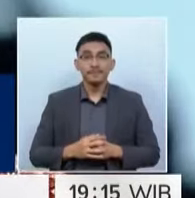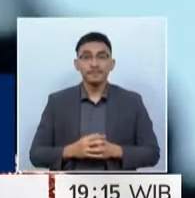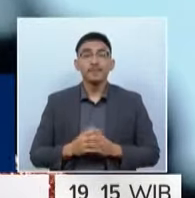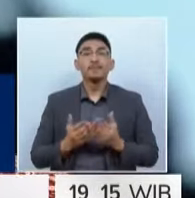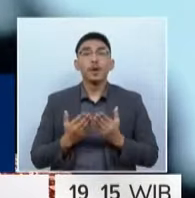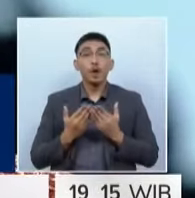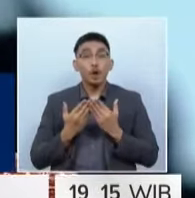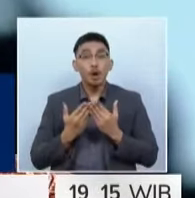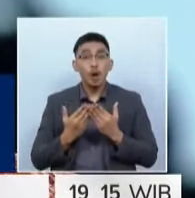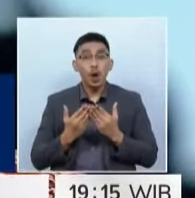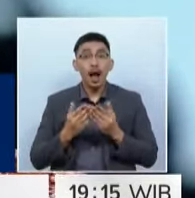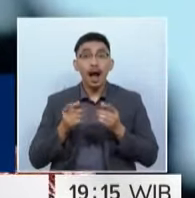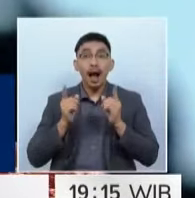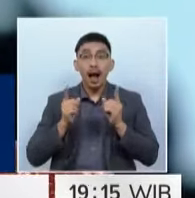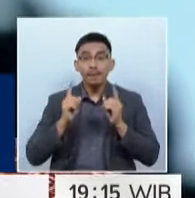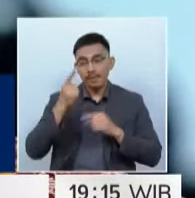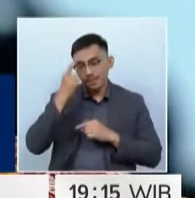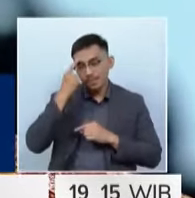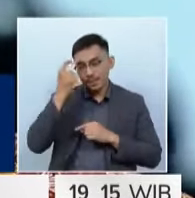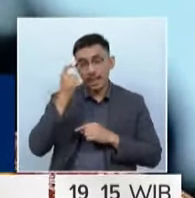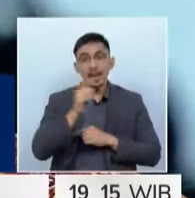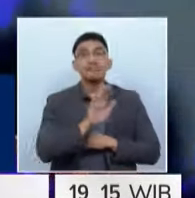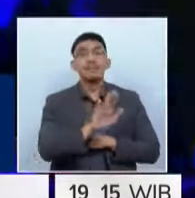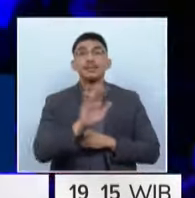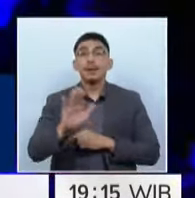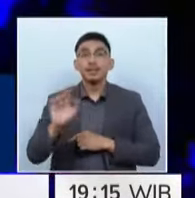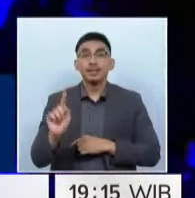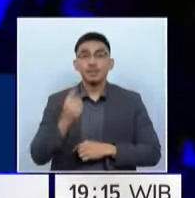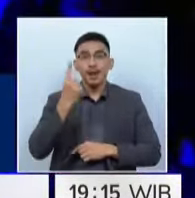keyakinan kita masing-masing mulai